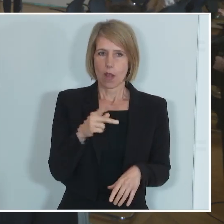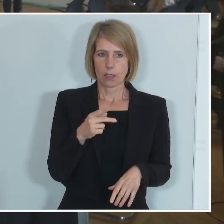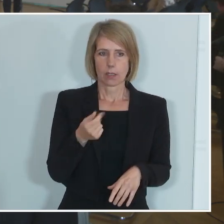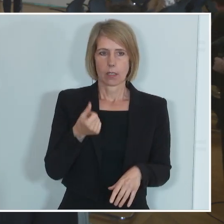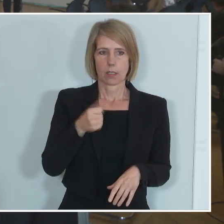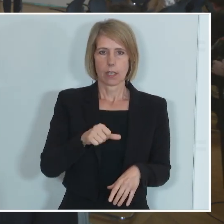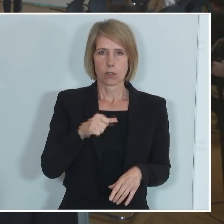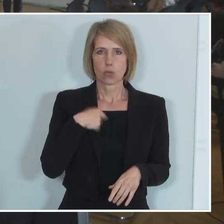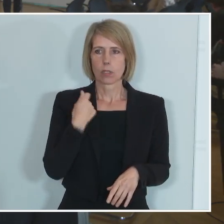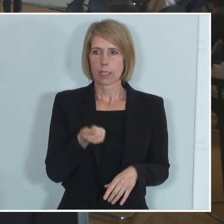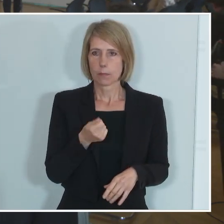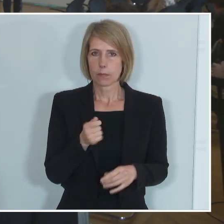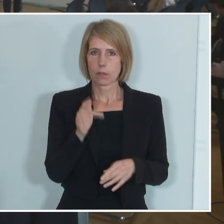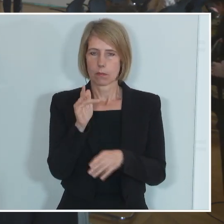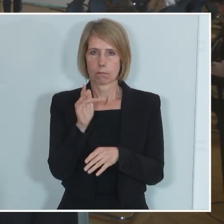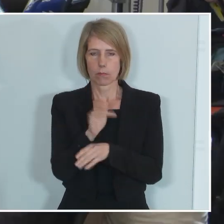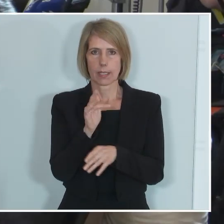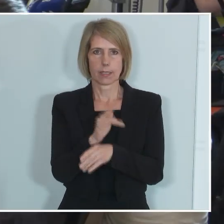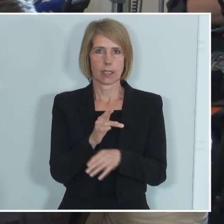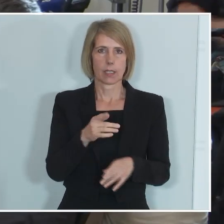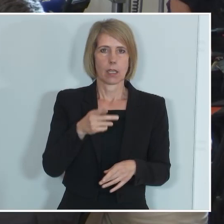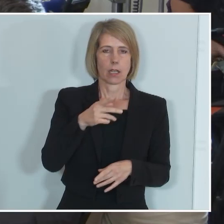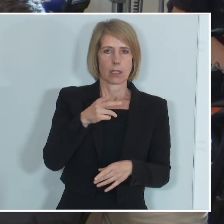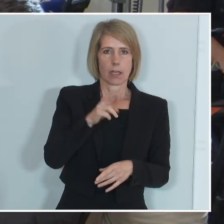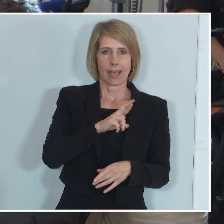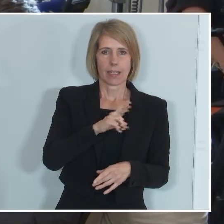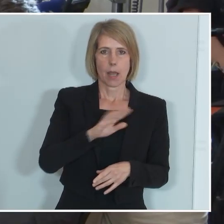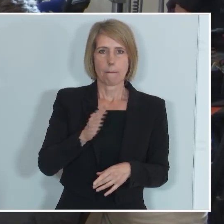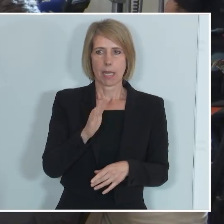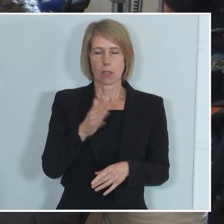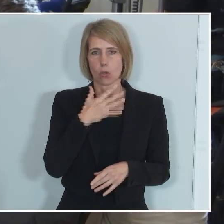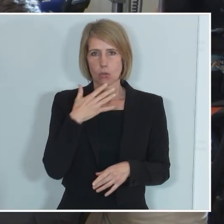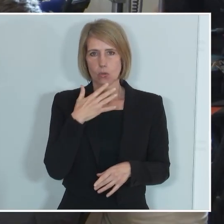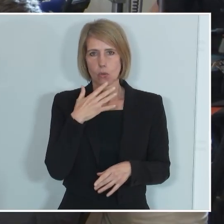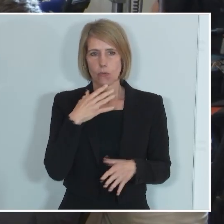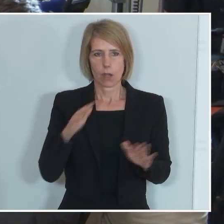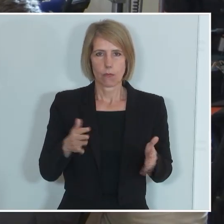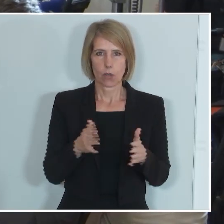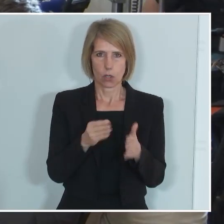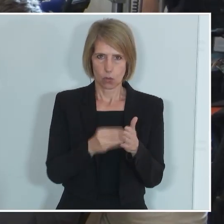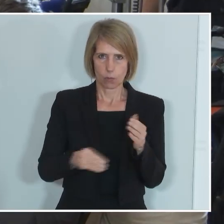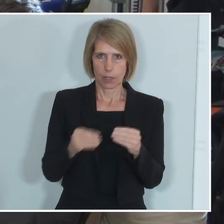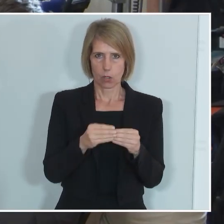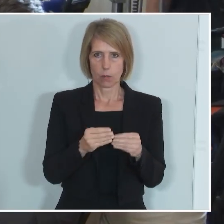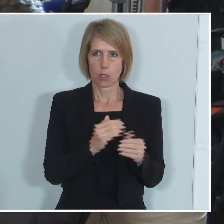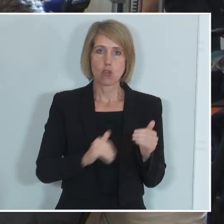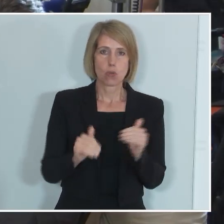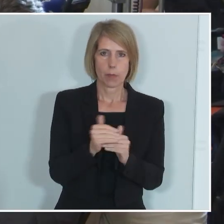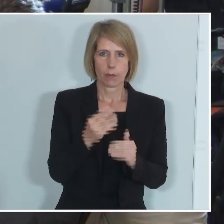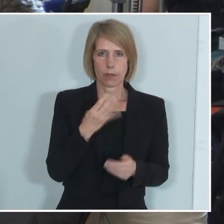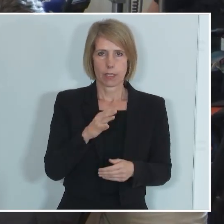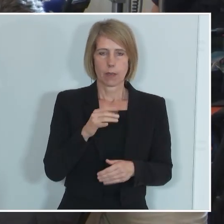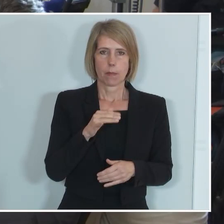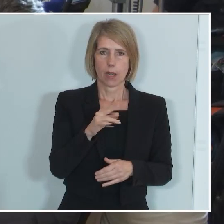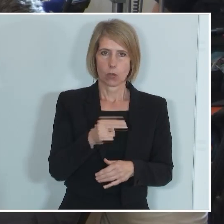dass das Imperium von René Benko zu viel Corona-Förderungen erhalten habe, nämlich über die 14 Millionen, die von der EU dafür vorgesehen sind.